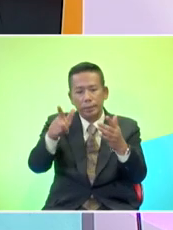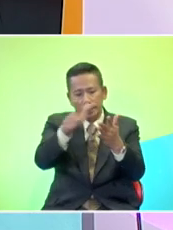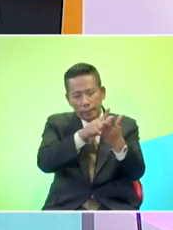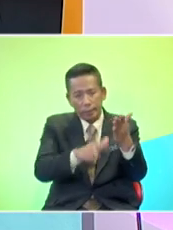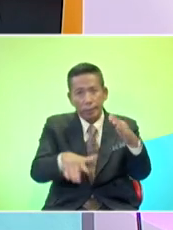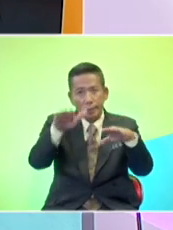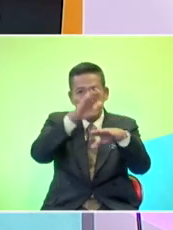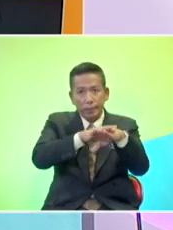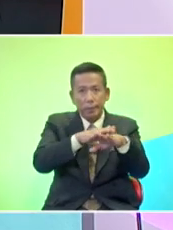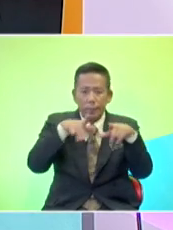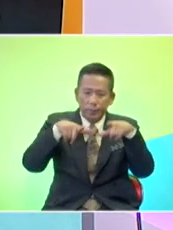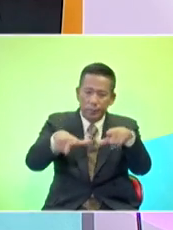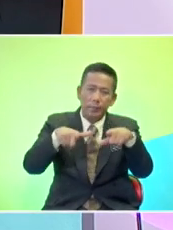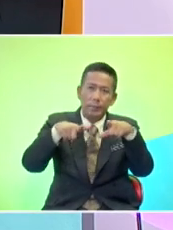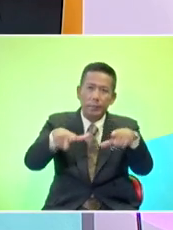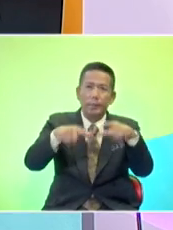jadi